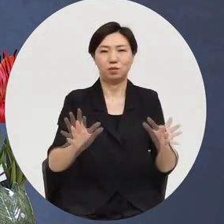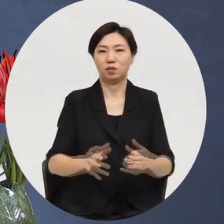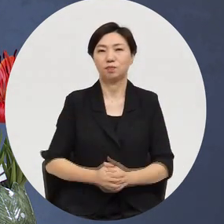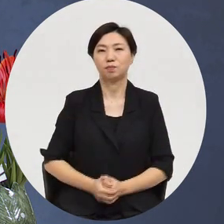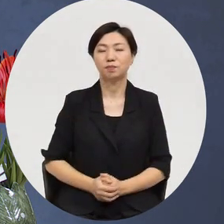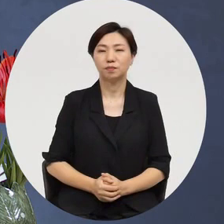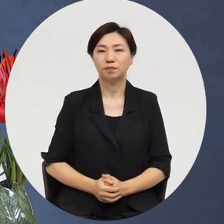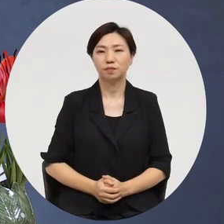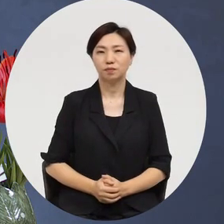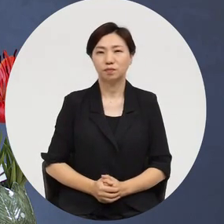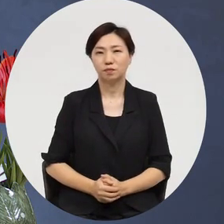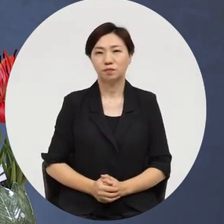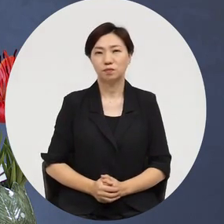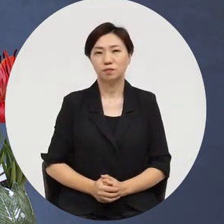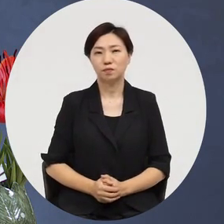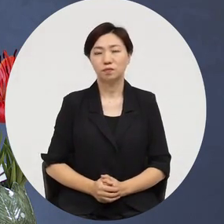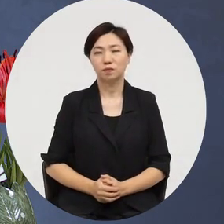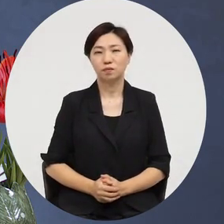길이에요.